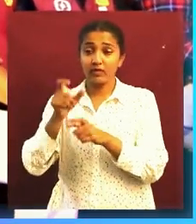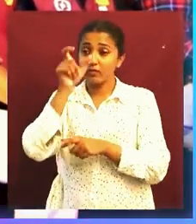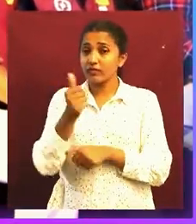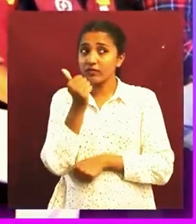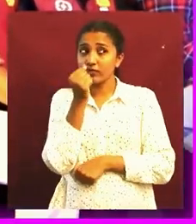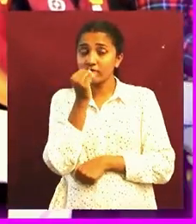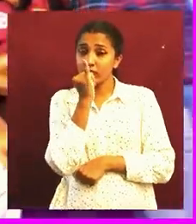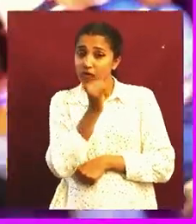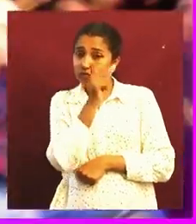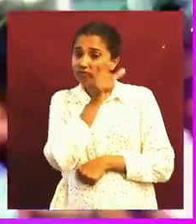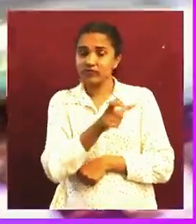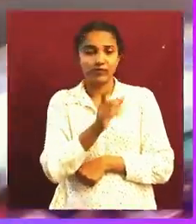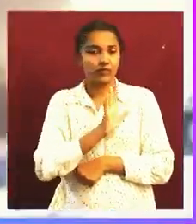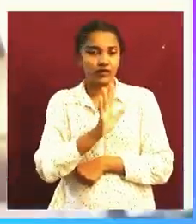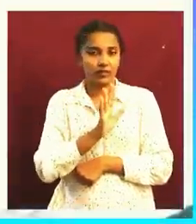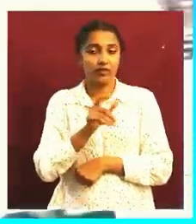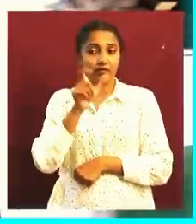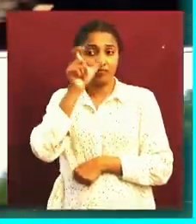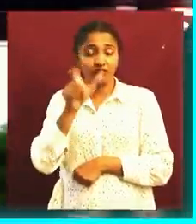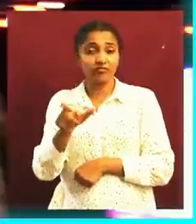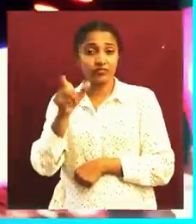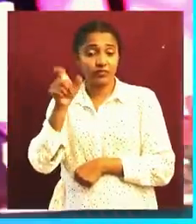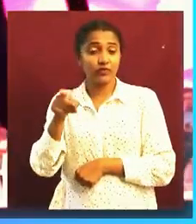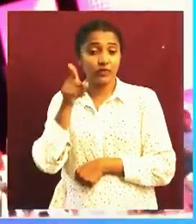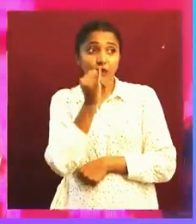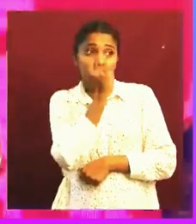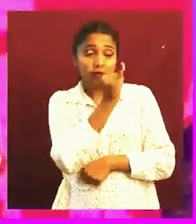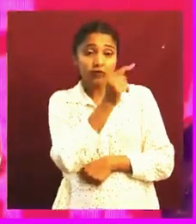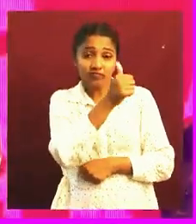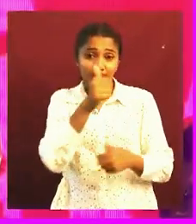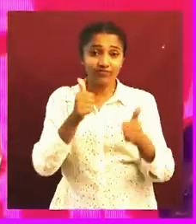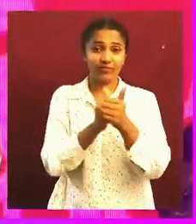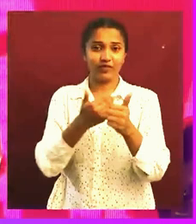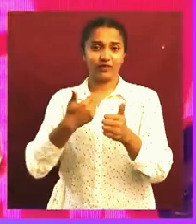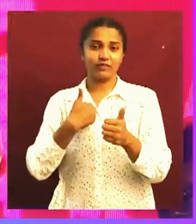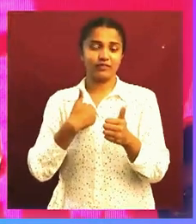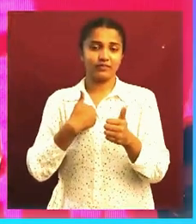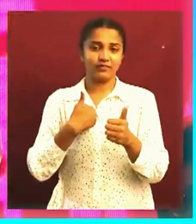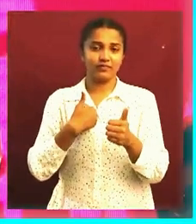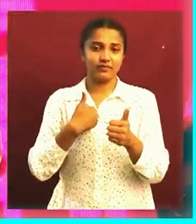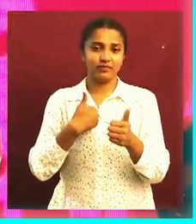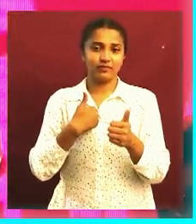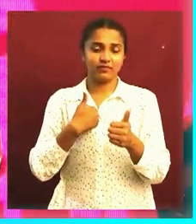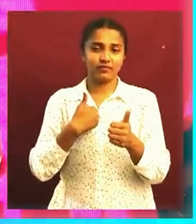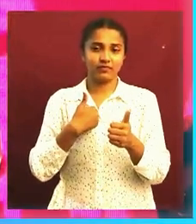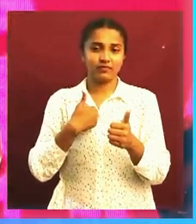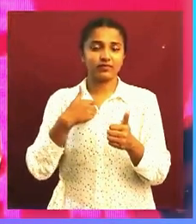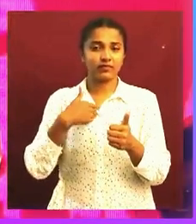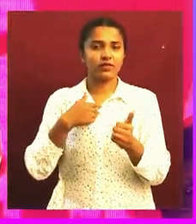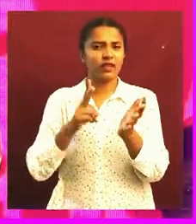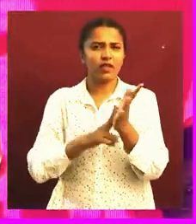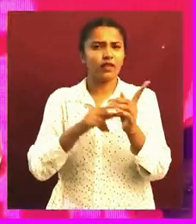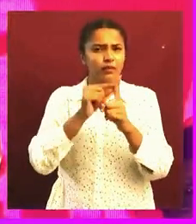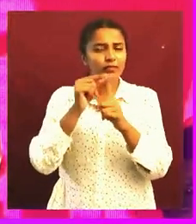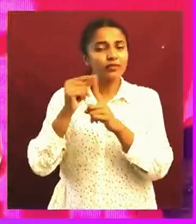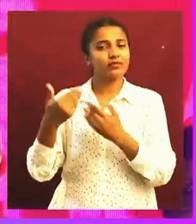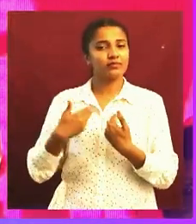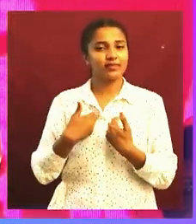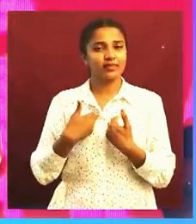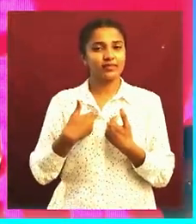நிவே ஜனதாவகே சதுரங்கே சதுரா ஒன்றட தேரும் கட் ஜாதிக ஜனபல வேகியனு